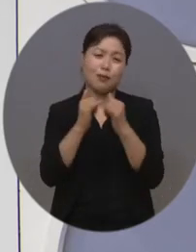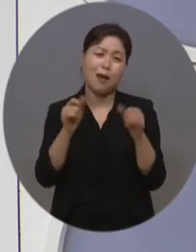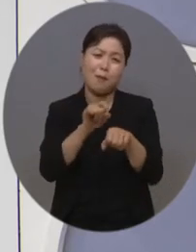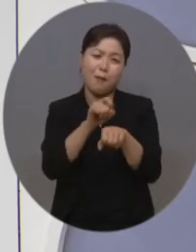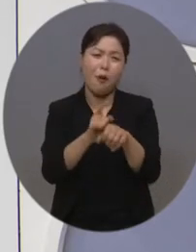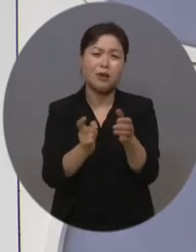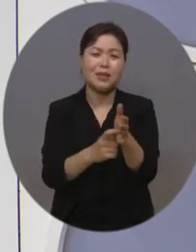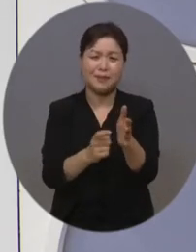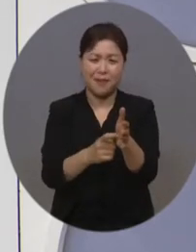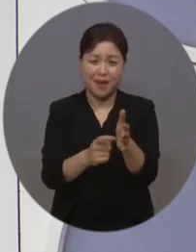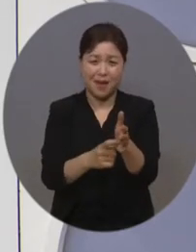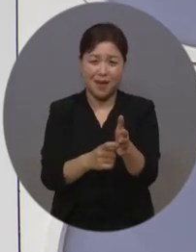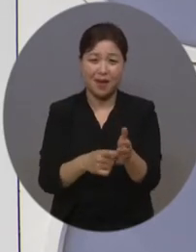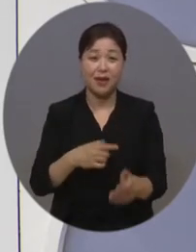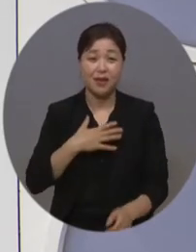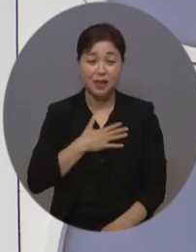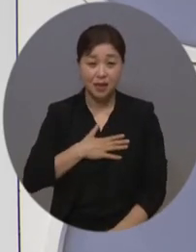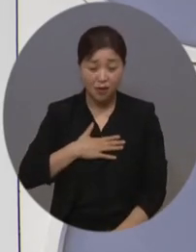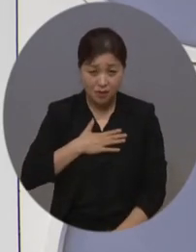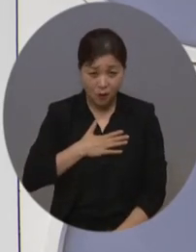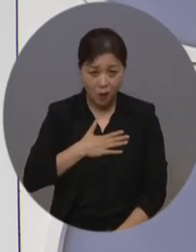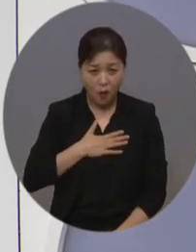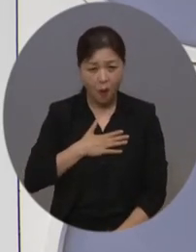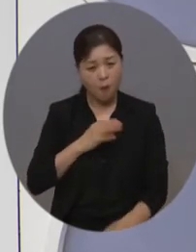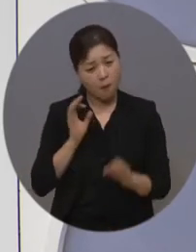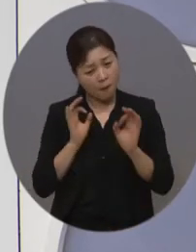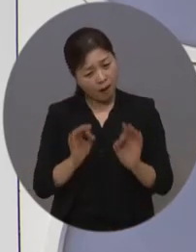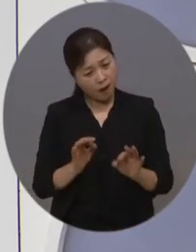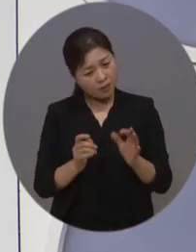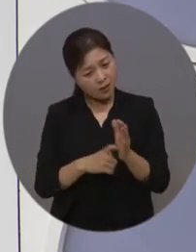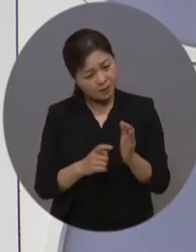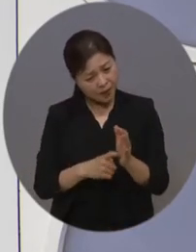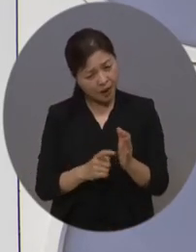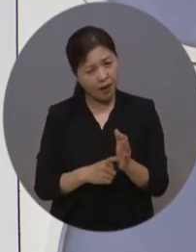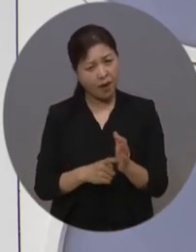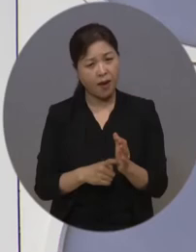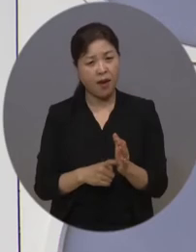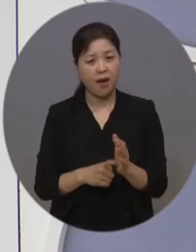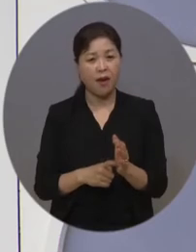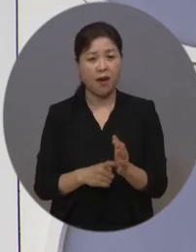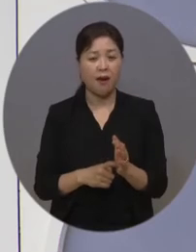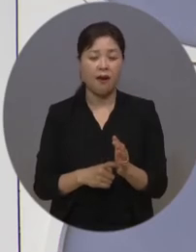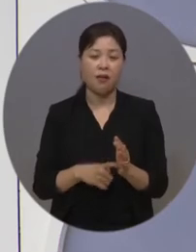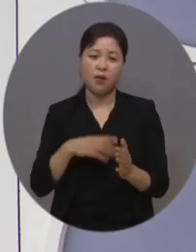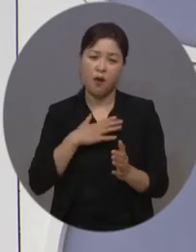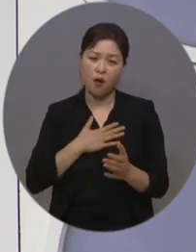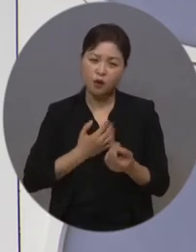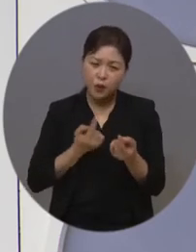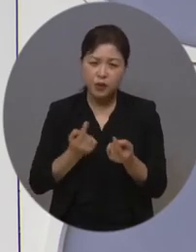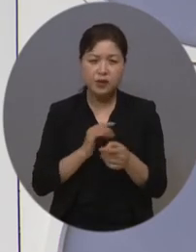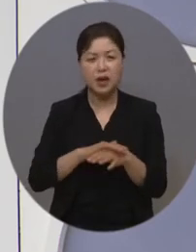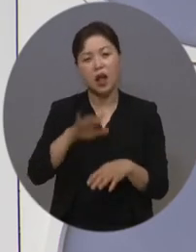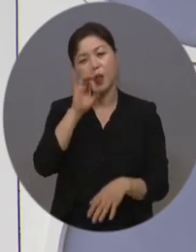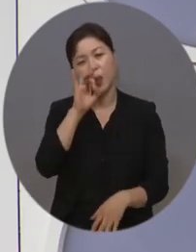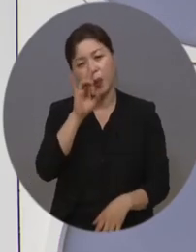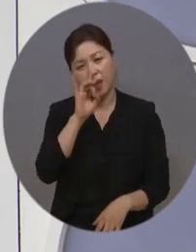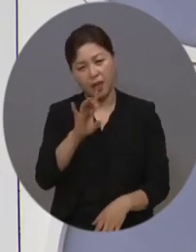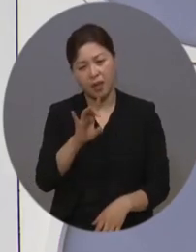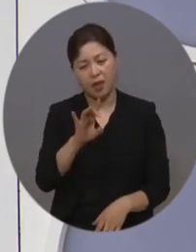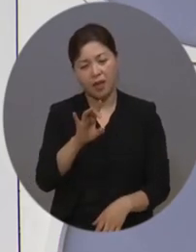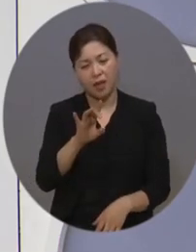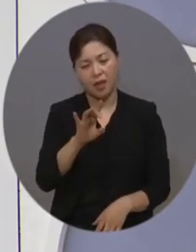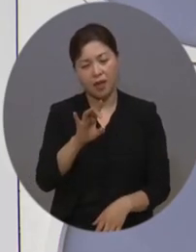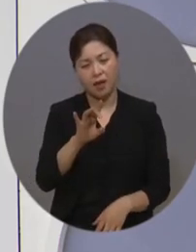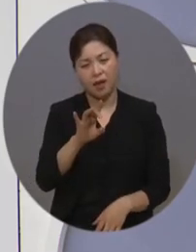그 정서적으로 우리가 급하고 이게 정말 이 정서 조절이 잘 안 되고 이제 그럴